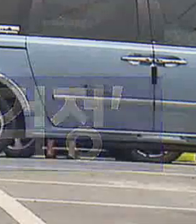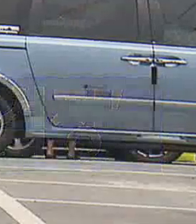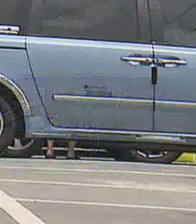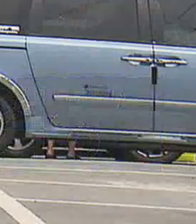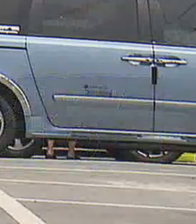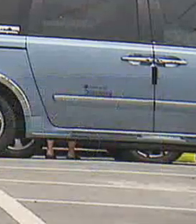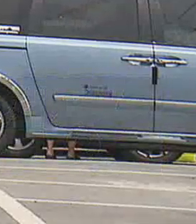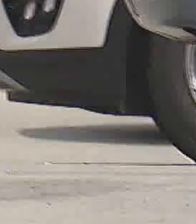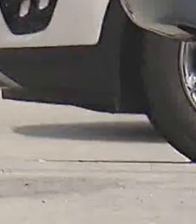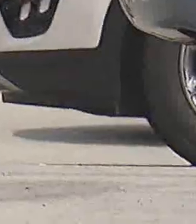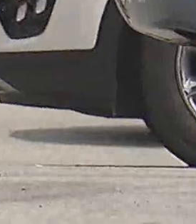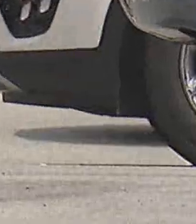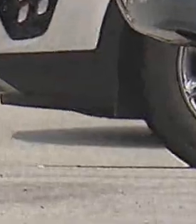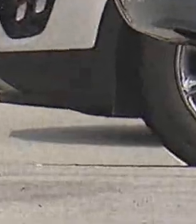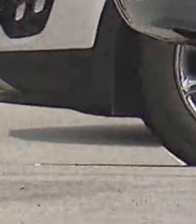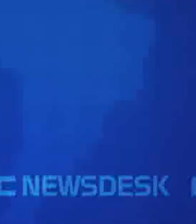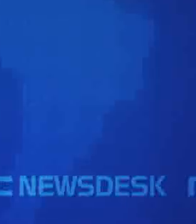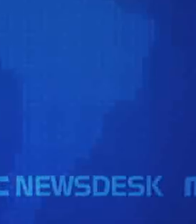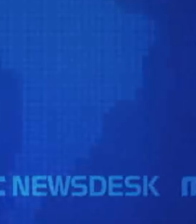걱정이 많습니다.